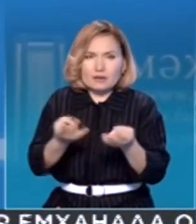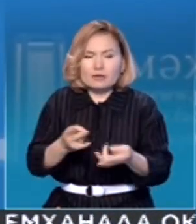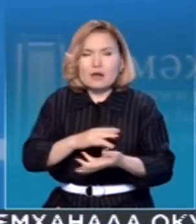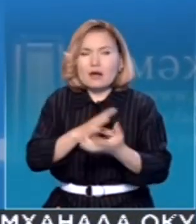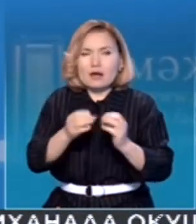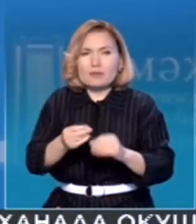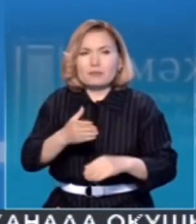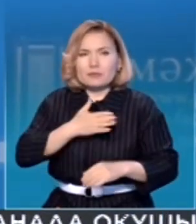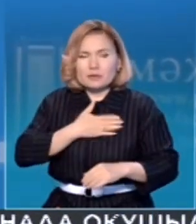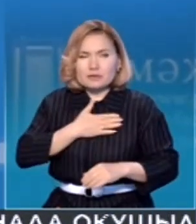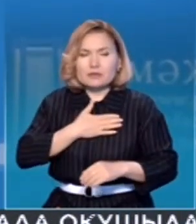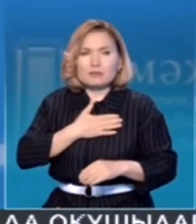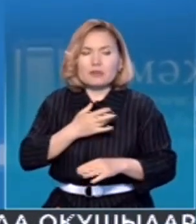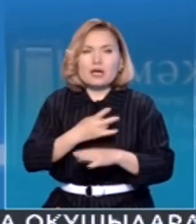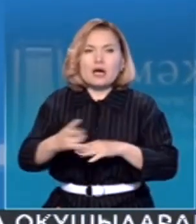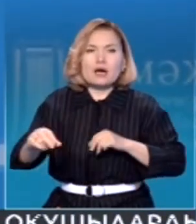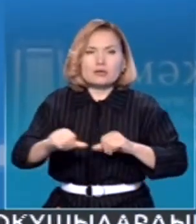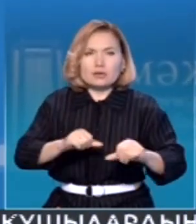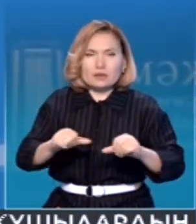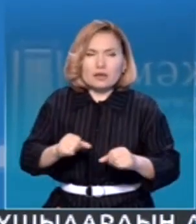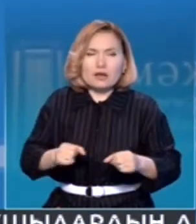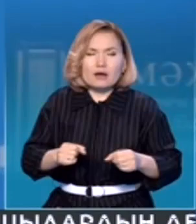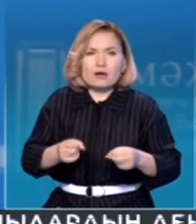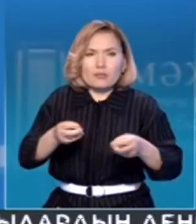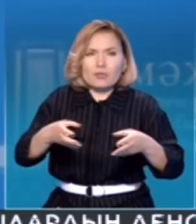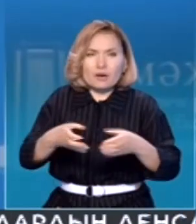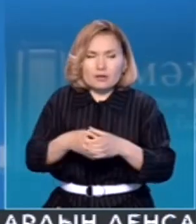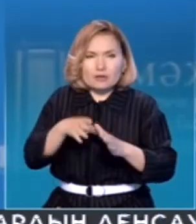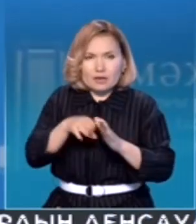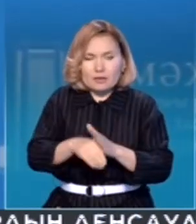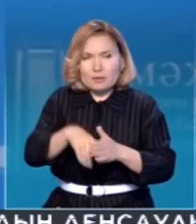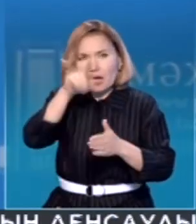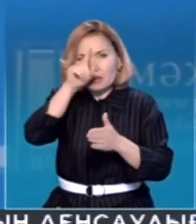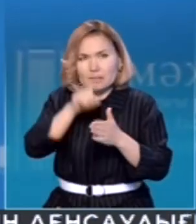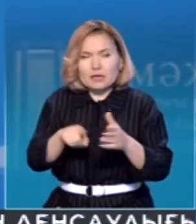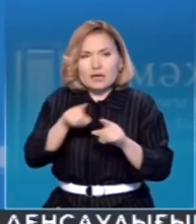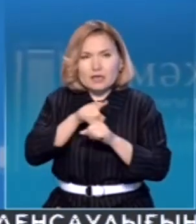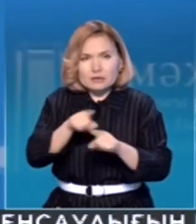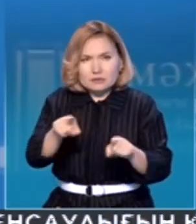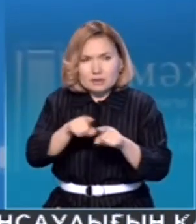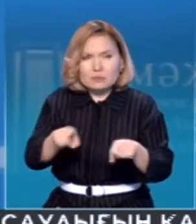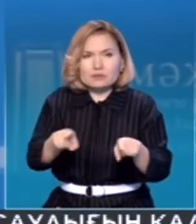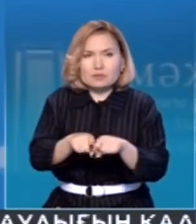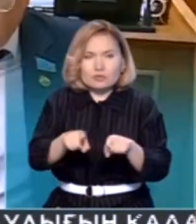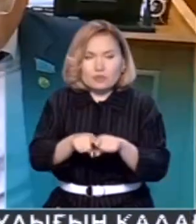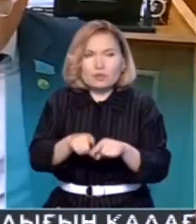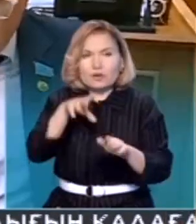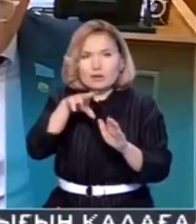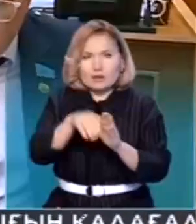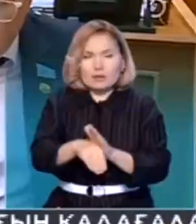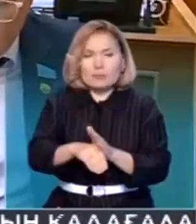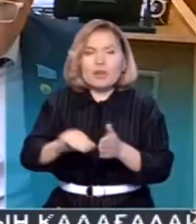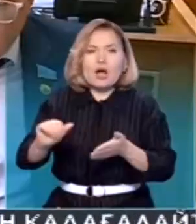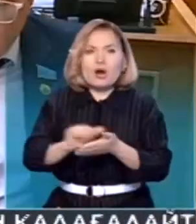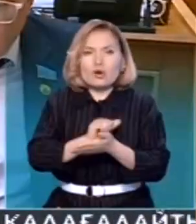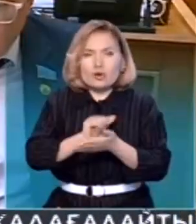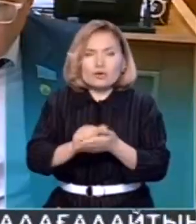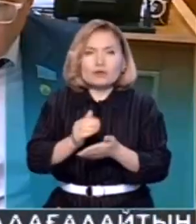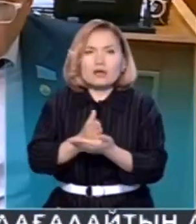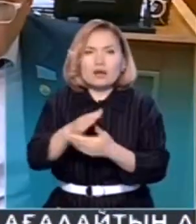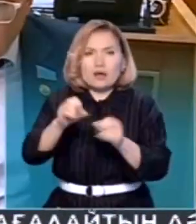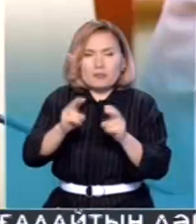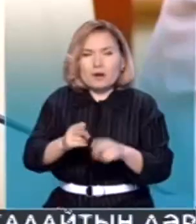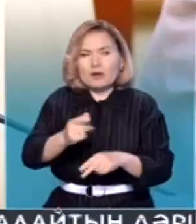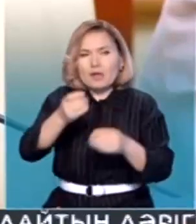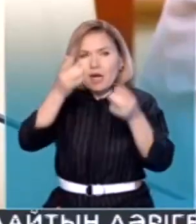Сондықтан біз терроризмге қоса діни экстремизмді кіргіздік. Құжатта қызметкерлерді